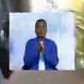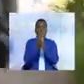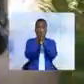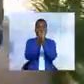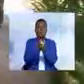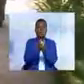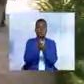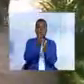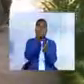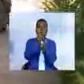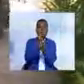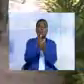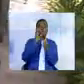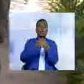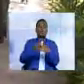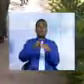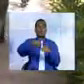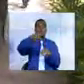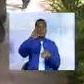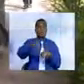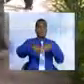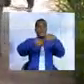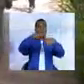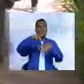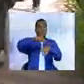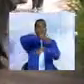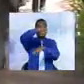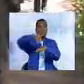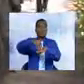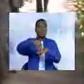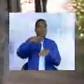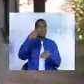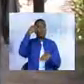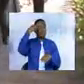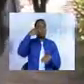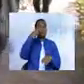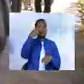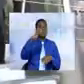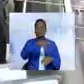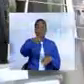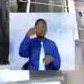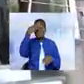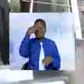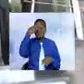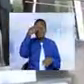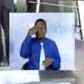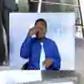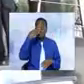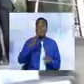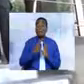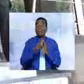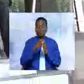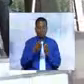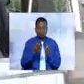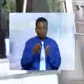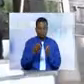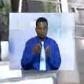bord du Niger. Objectif, rendre davantage visible le corridor Bamako-San Pedro. Après le test réussi